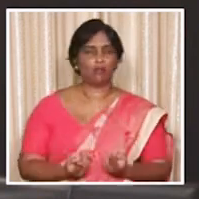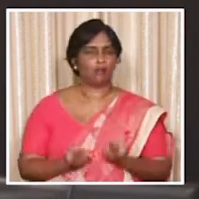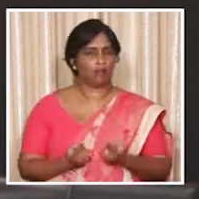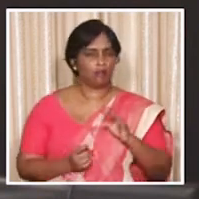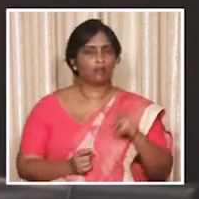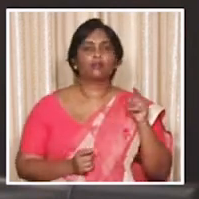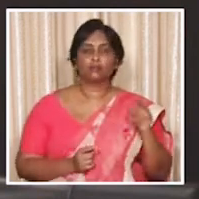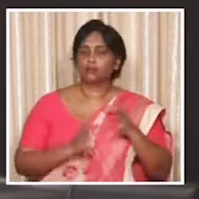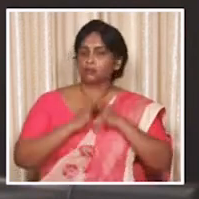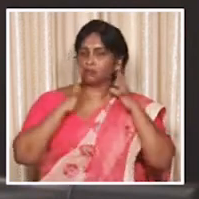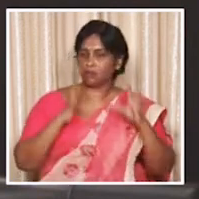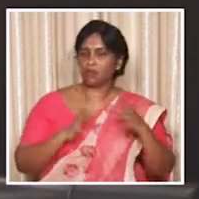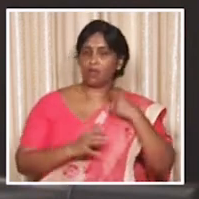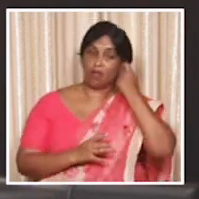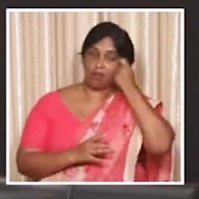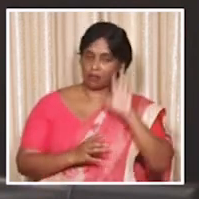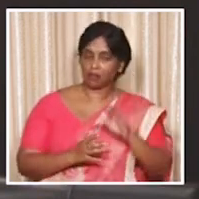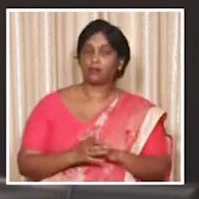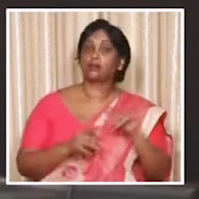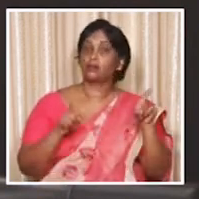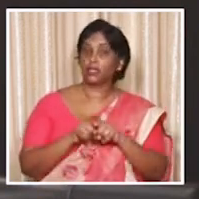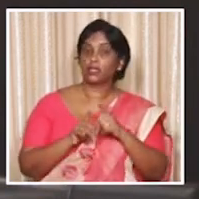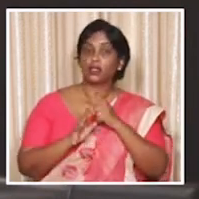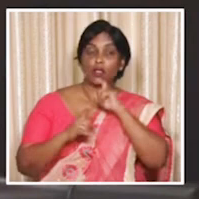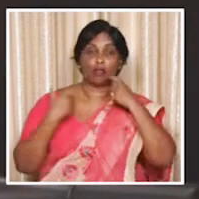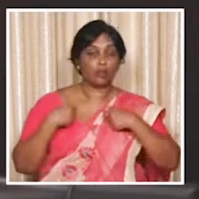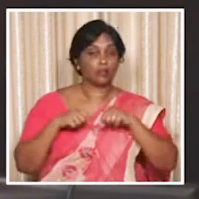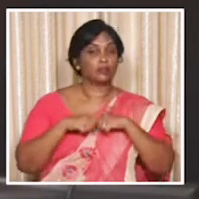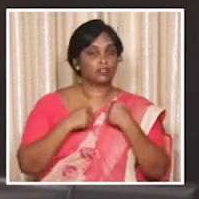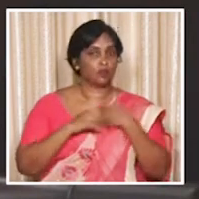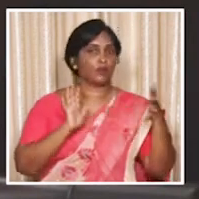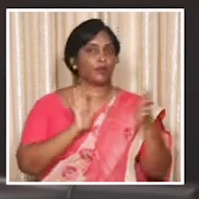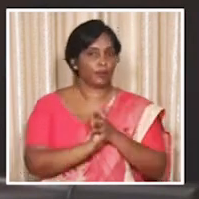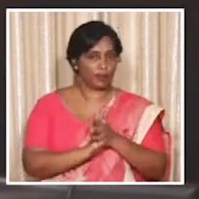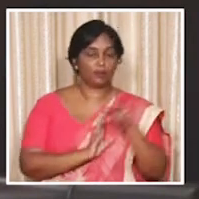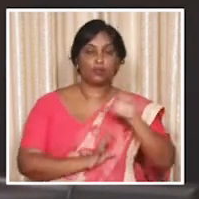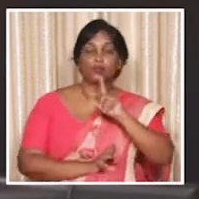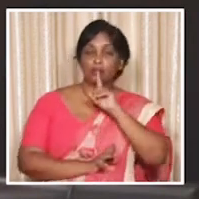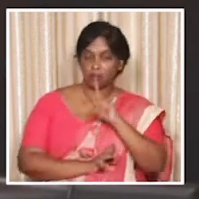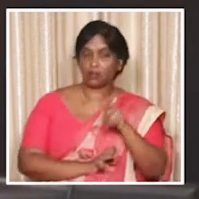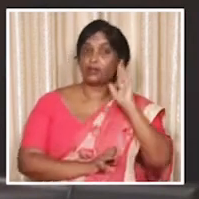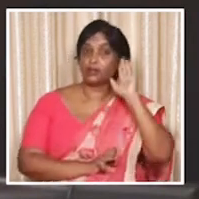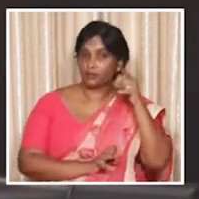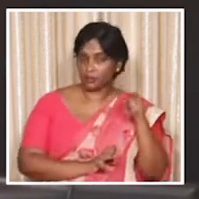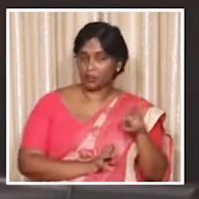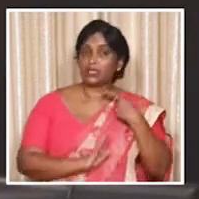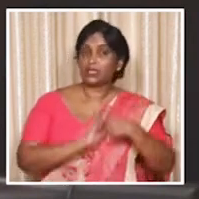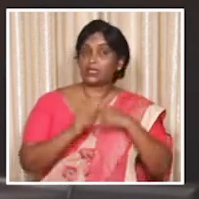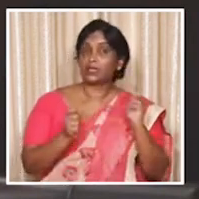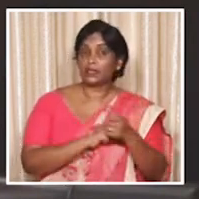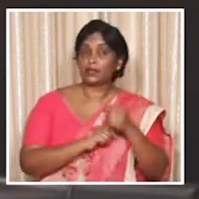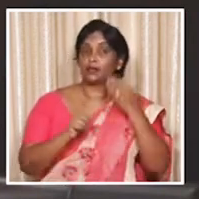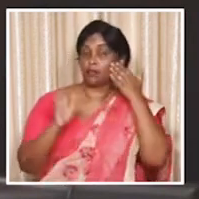කියන එක තමයි බොහෝ දෙනාගේ අදහස වුණේ. ඒ වගේම නීතිඥ සංගමයක් අපිත් එක්ක එකතු වුණා. එතනදී සඳහන් වුණා විශේෂයෙන්ම ශ්‍රී ලංකා